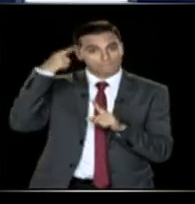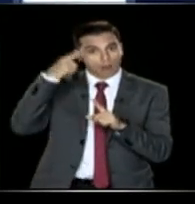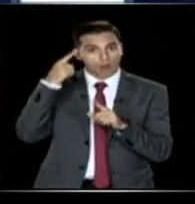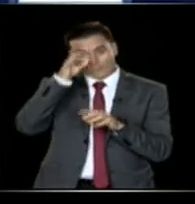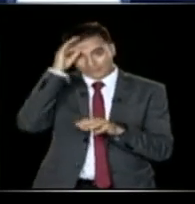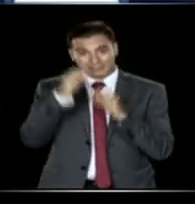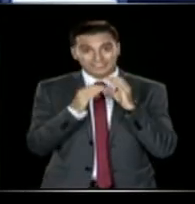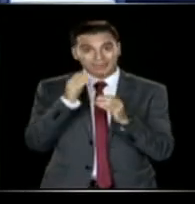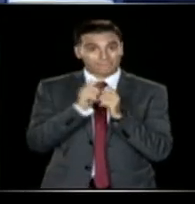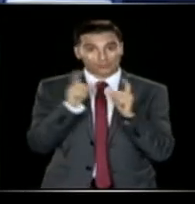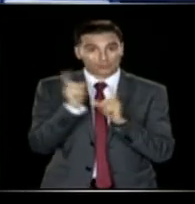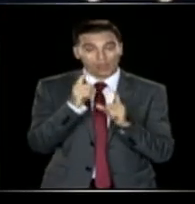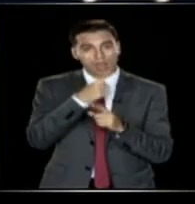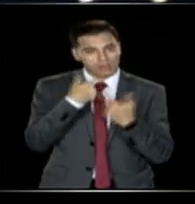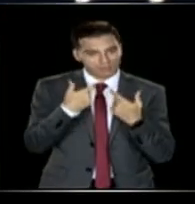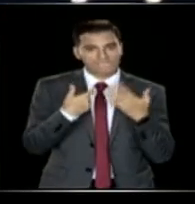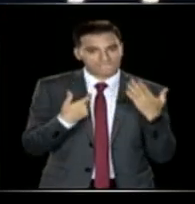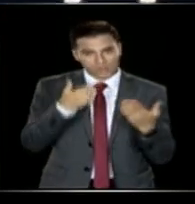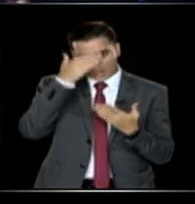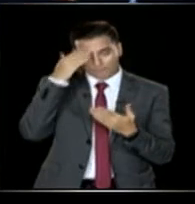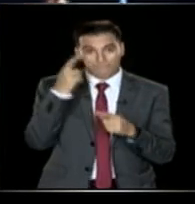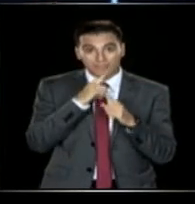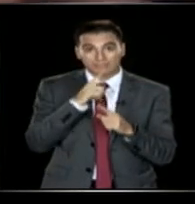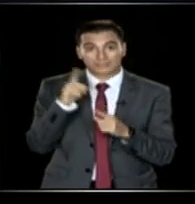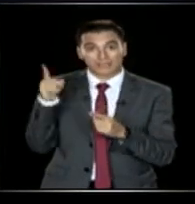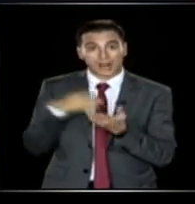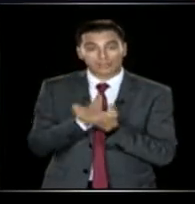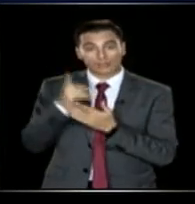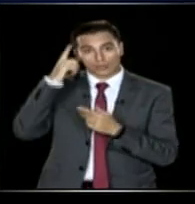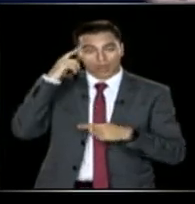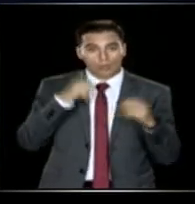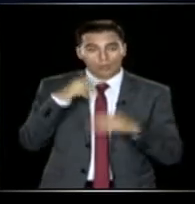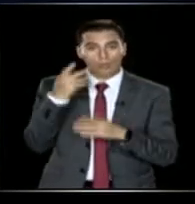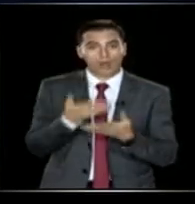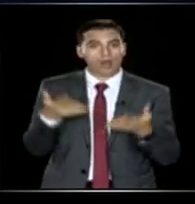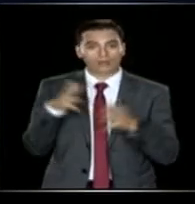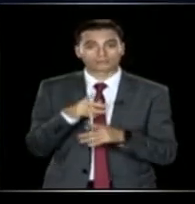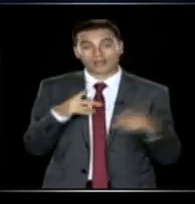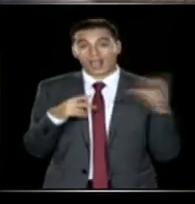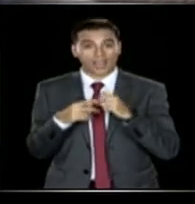موجودة. البوصلة مخضوضين. الهدف الثاني،